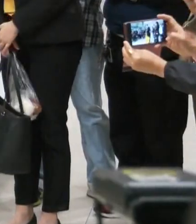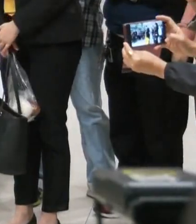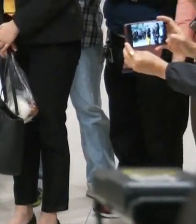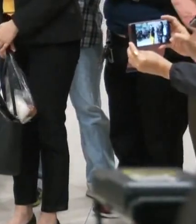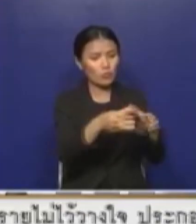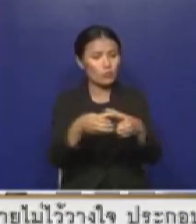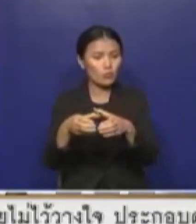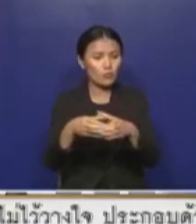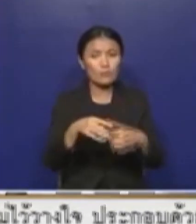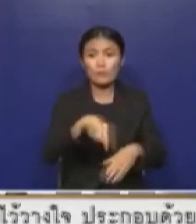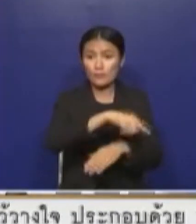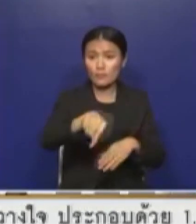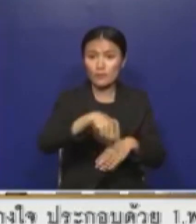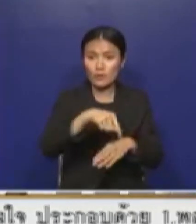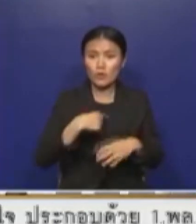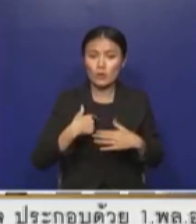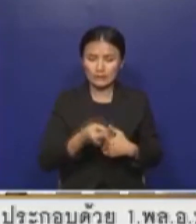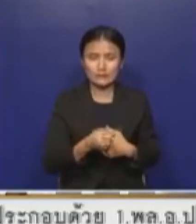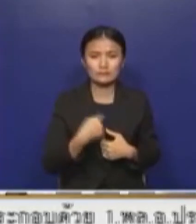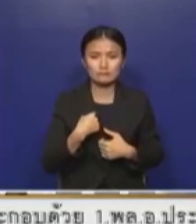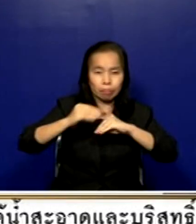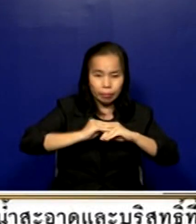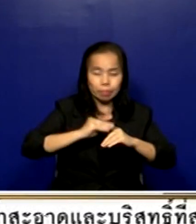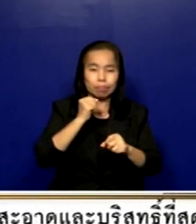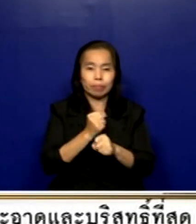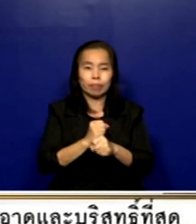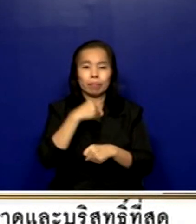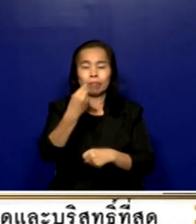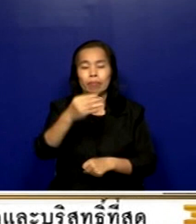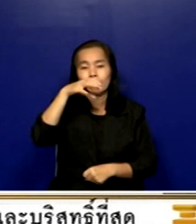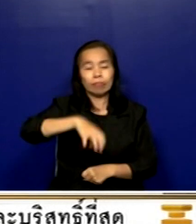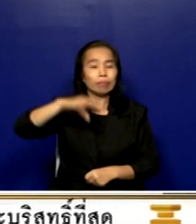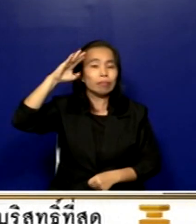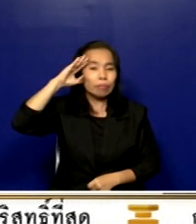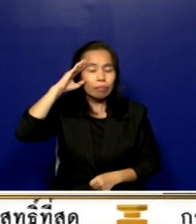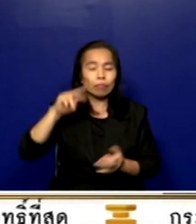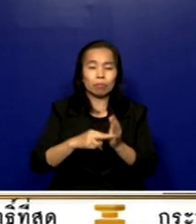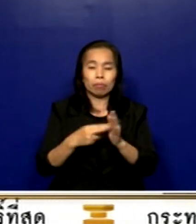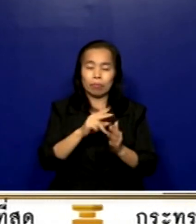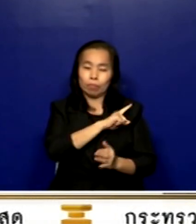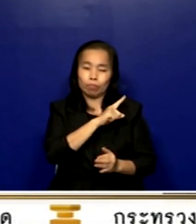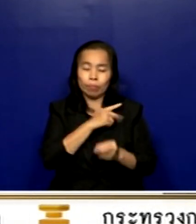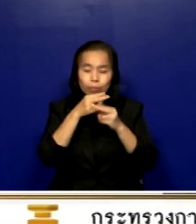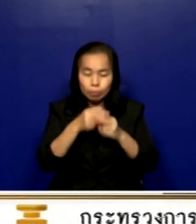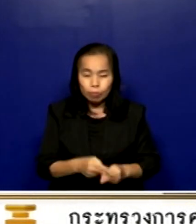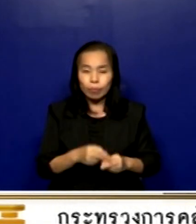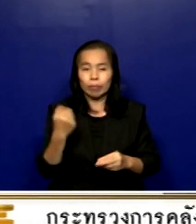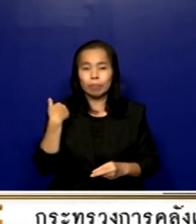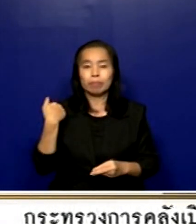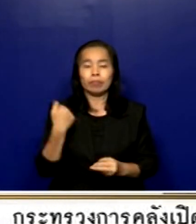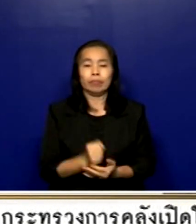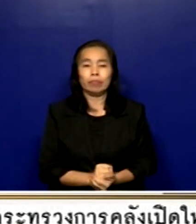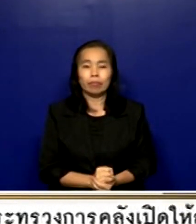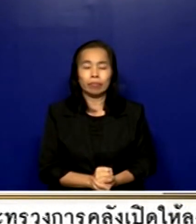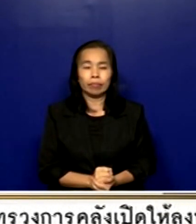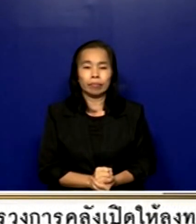ครับ ท่านนายกบอกว่านะฮะฝ่ายค้านที่เอาข้อมูลมาอภิปรายเนี่ยส่วนมากก็เป็นข้อมูลเก่าๆไร้ข้อมูลใหม่ หลายเรื่องก็พู